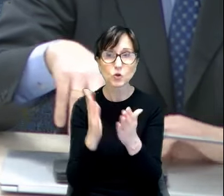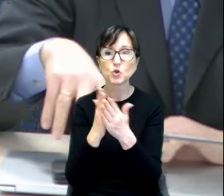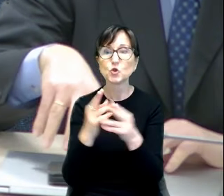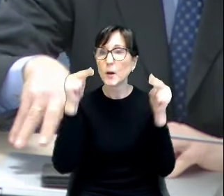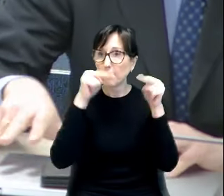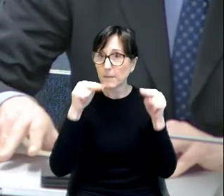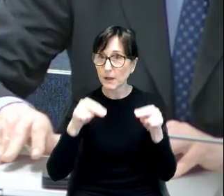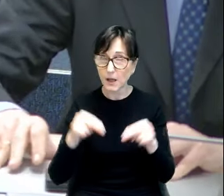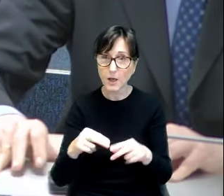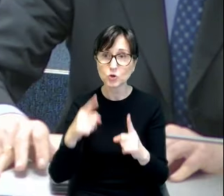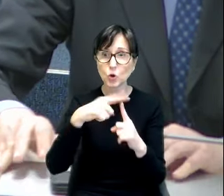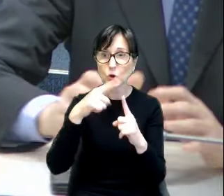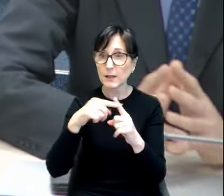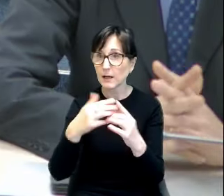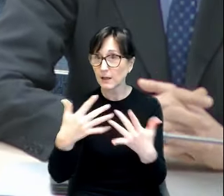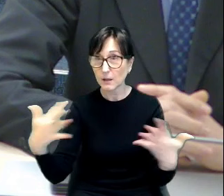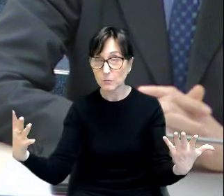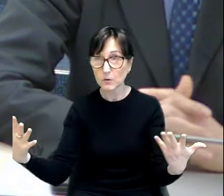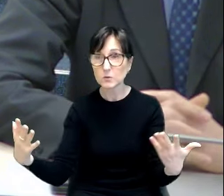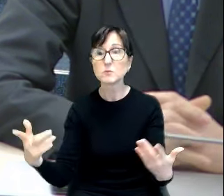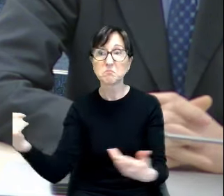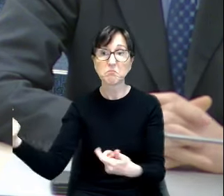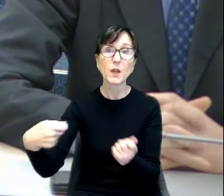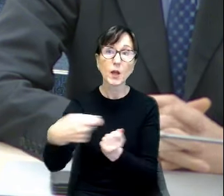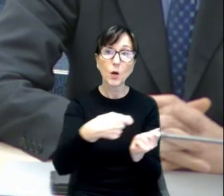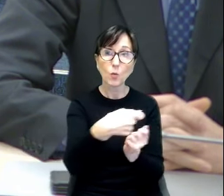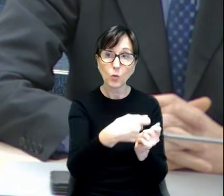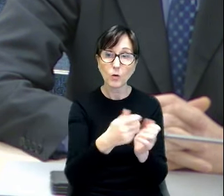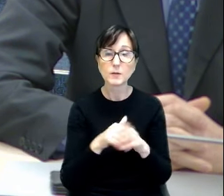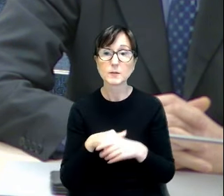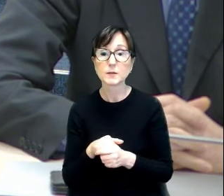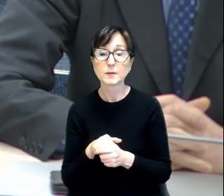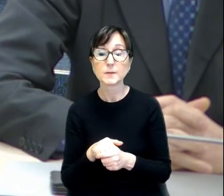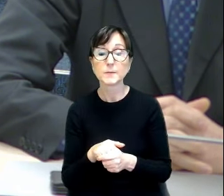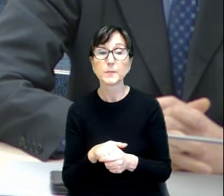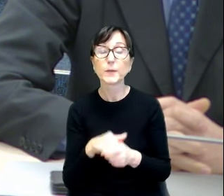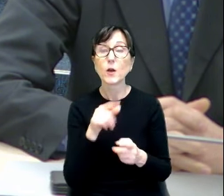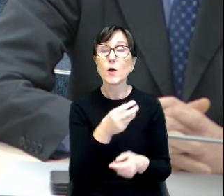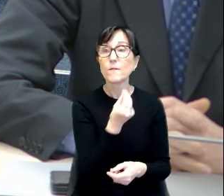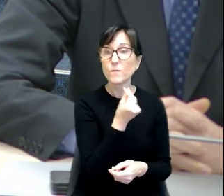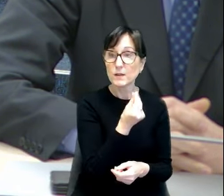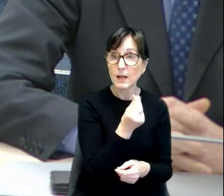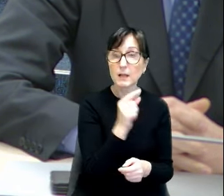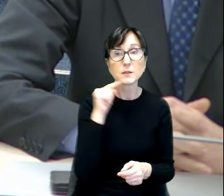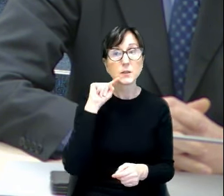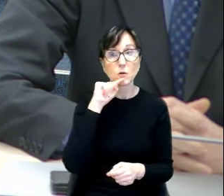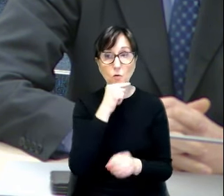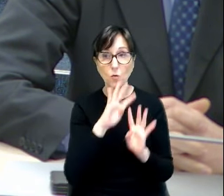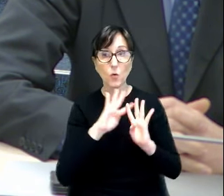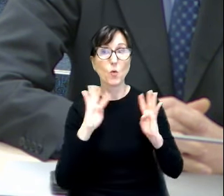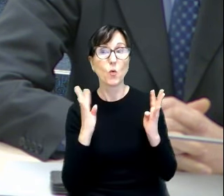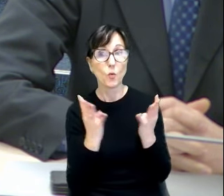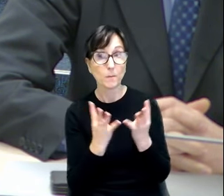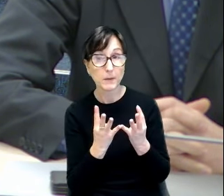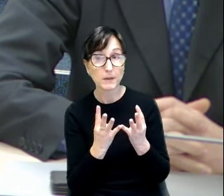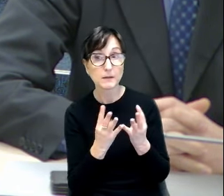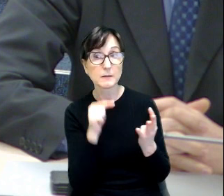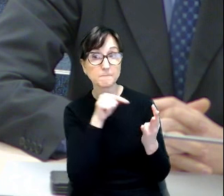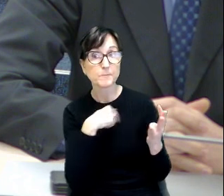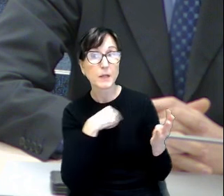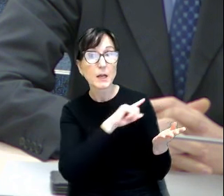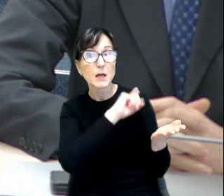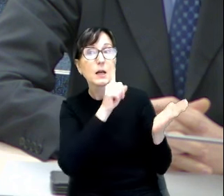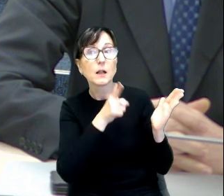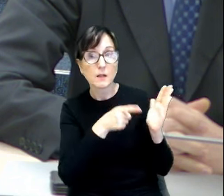užsiima ir turėtų reguliuot svarstant klausimą finansų ekonomikos komitete kai paklausiau vieno